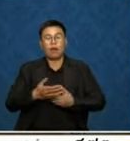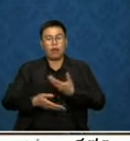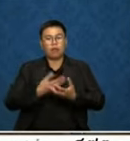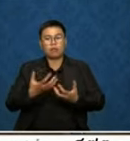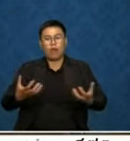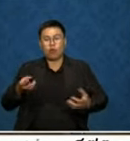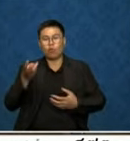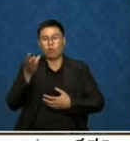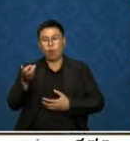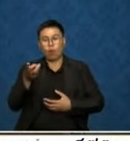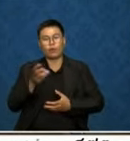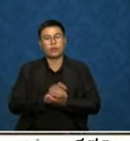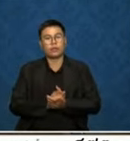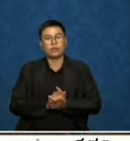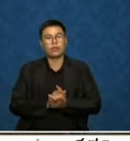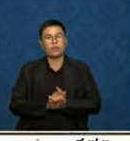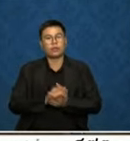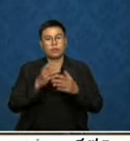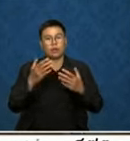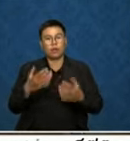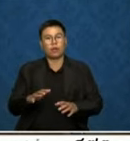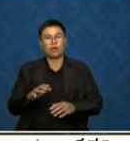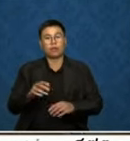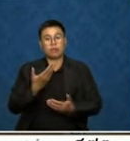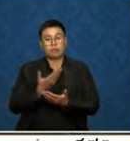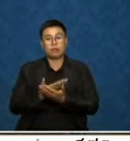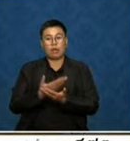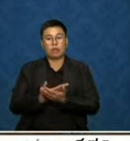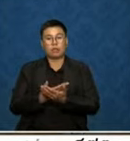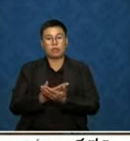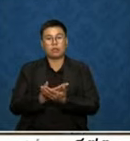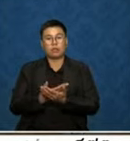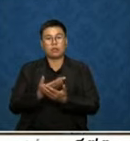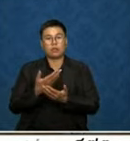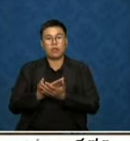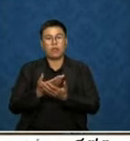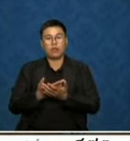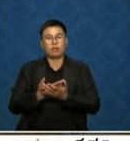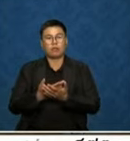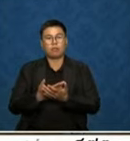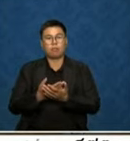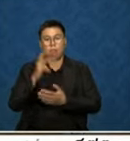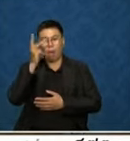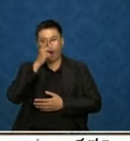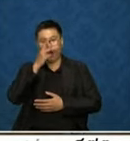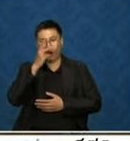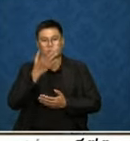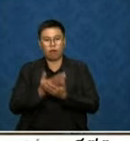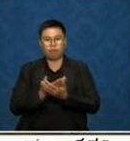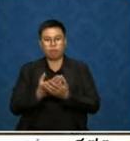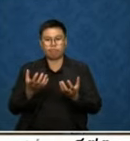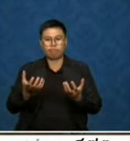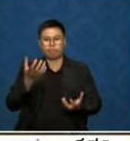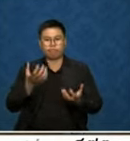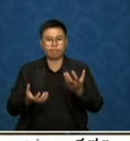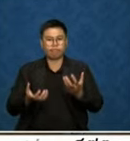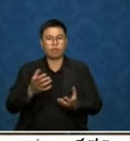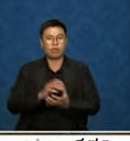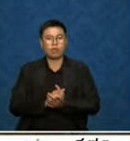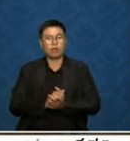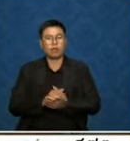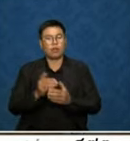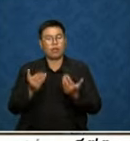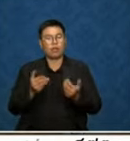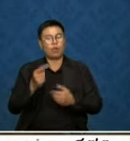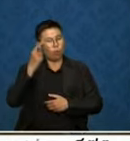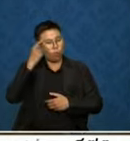ครับประเด็นต่อมาก็คือว่ารายได้เนี่ยไม่สมดุลกับสินค้าที่ผลิตอันนี้วิเ